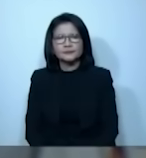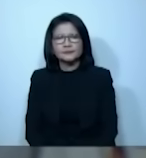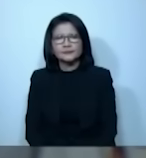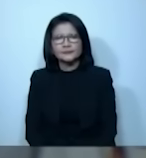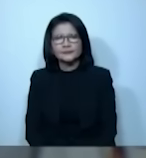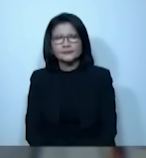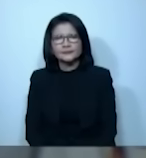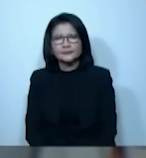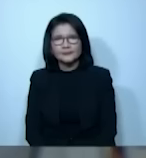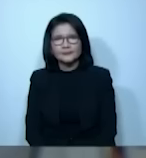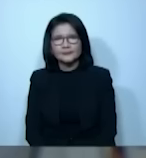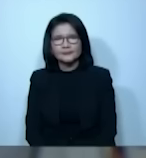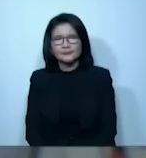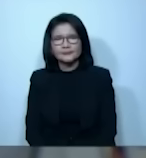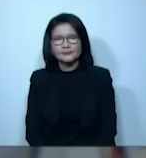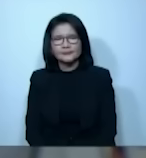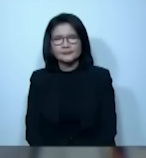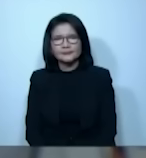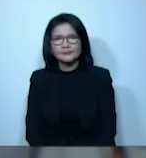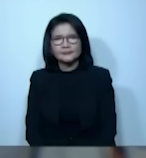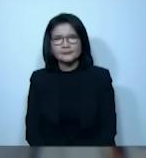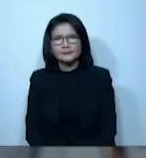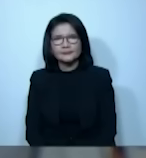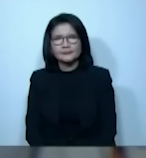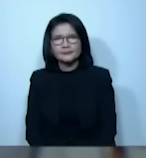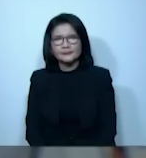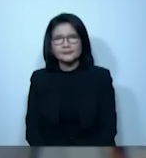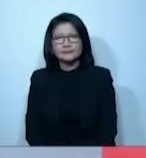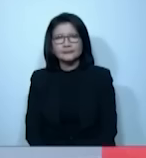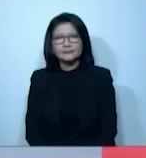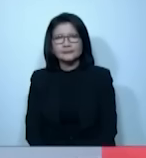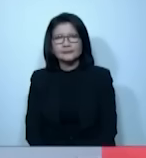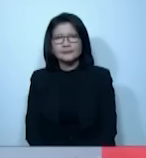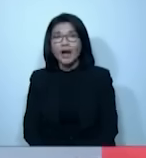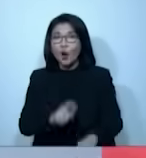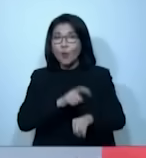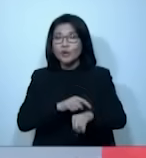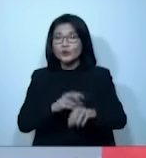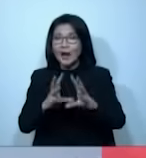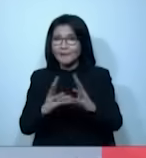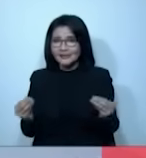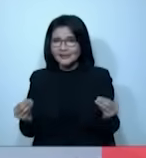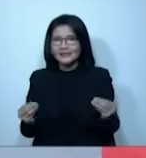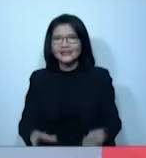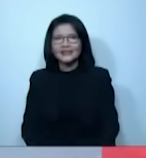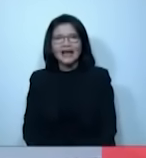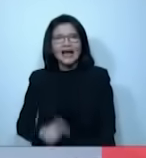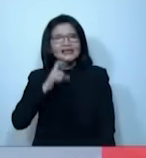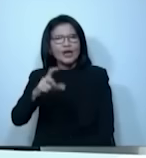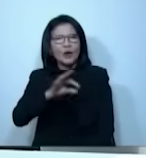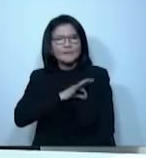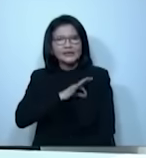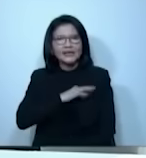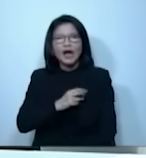perekonomian baik ya waktu ada habis dan kami persilakan kepada calon Presiden